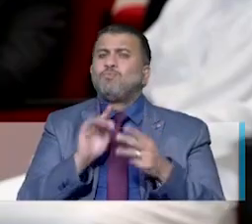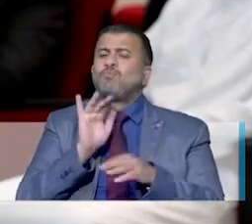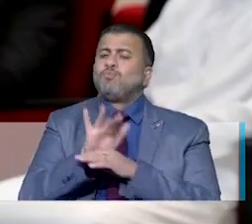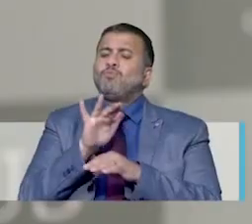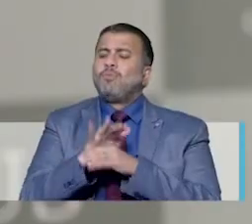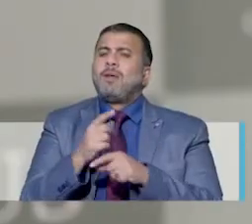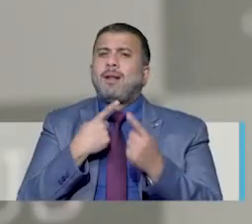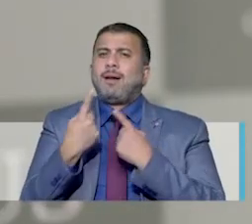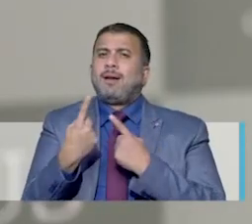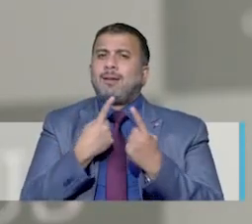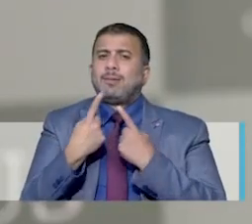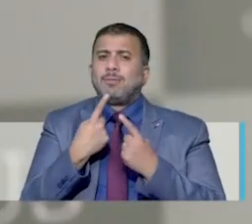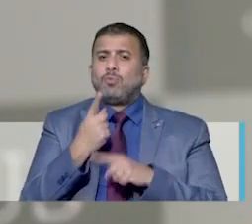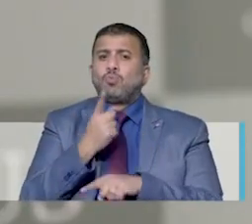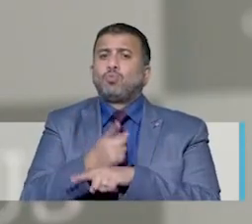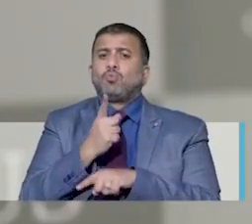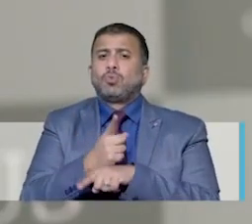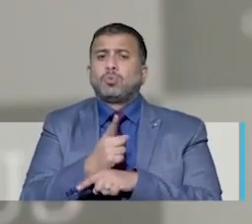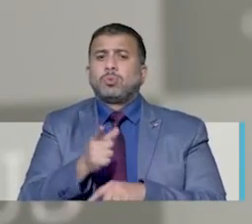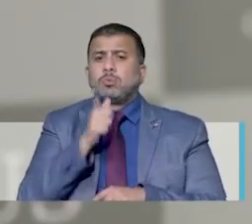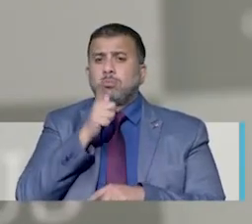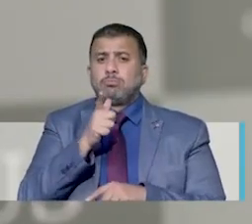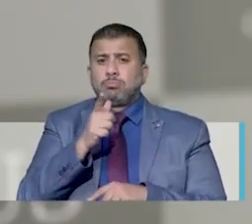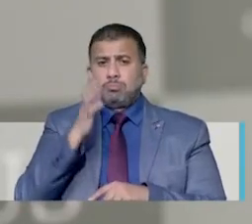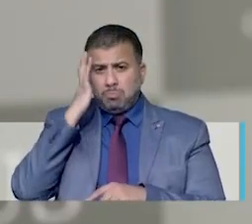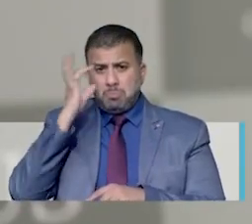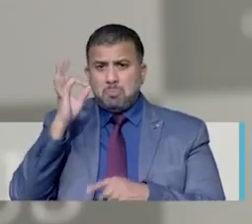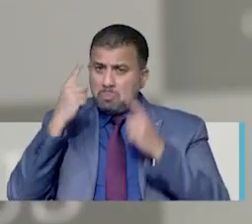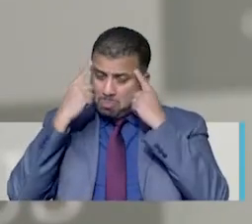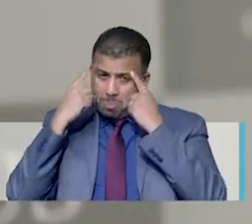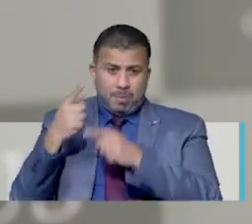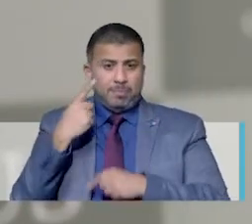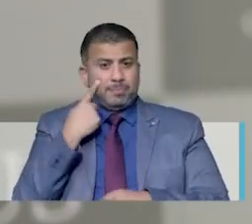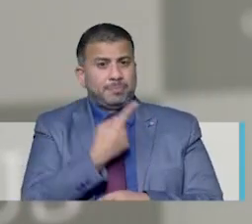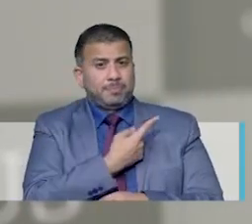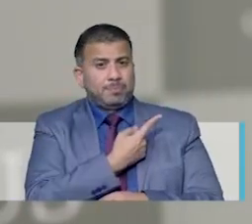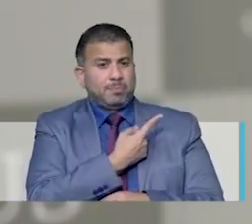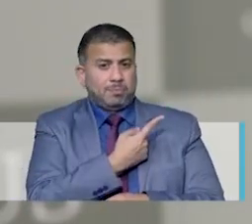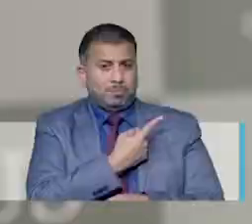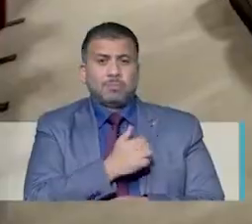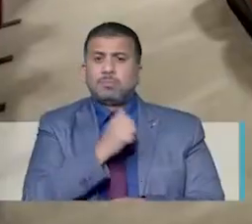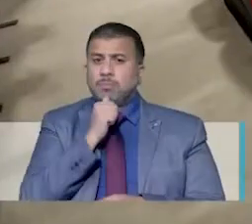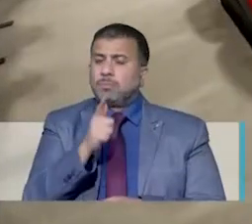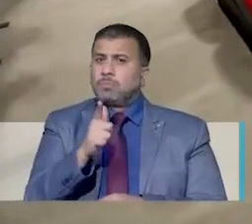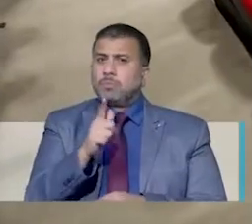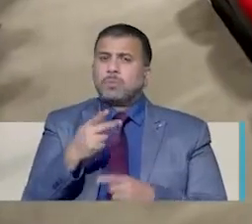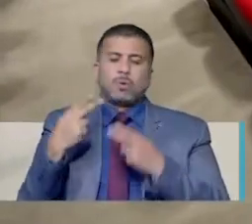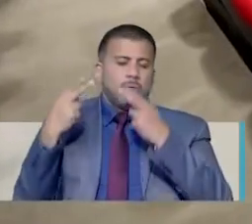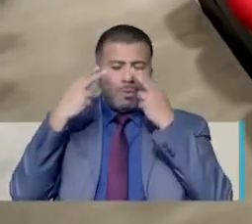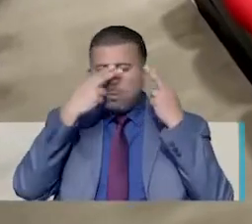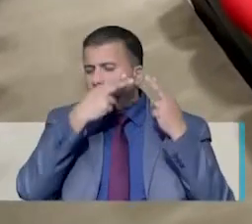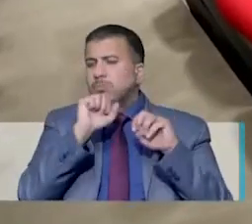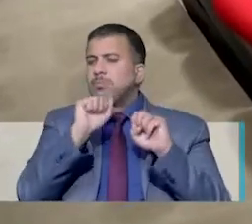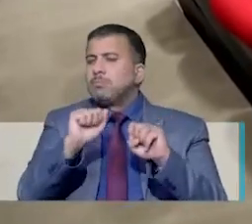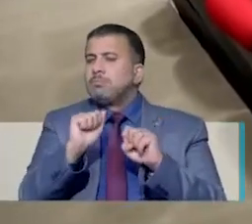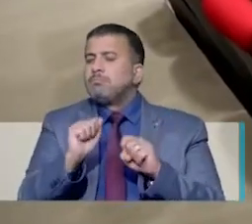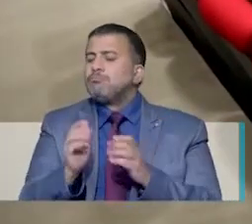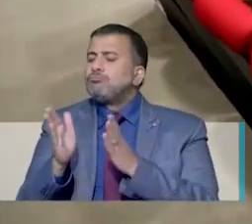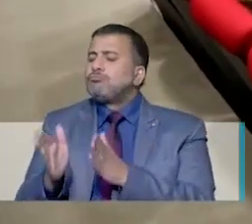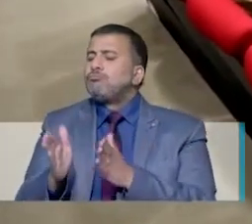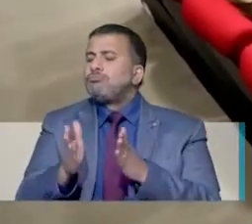نقاشيه قدمها اساتذه وقاده معروفون عرضوا من خلالها رؤاهم في جوانب